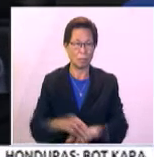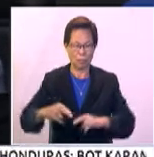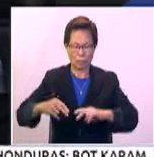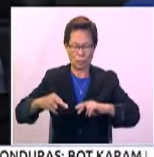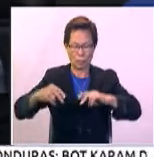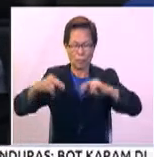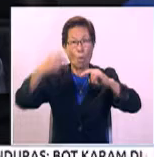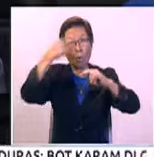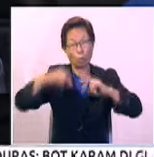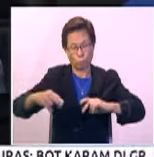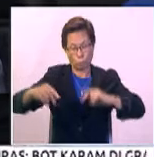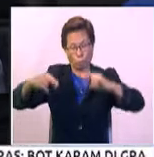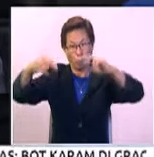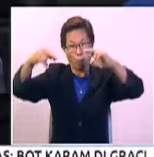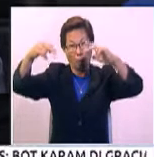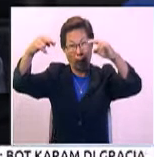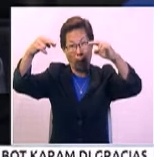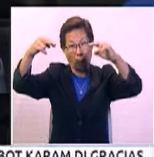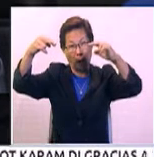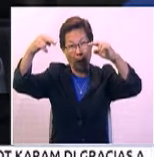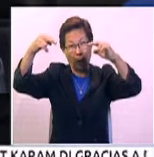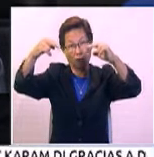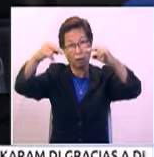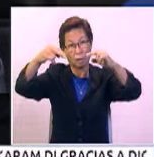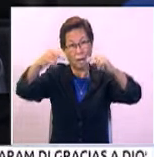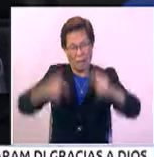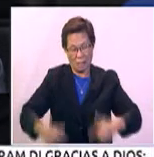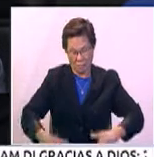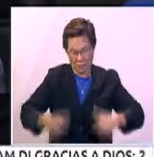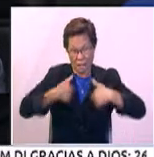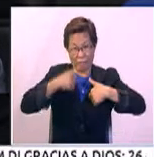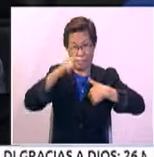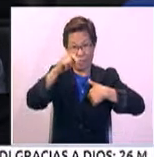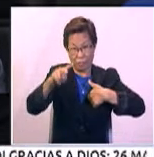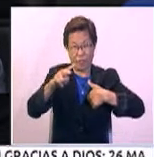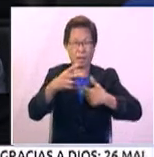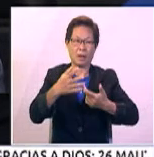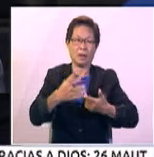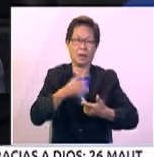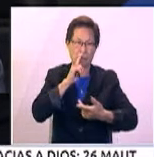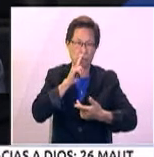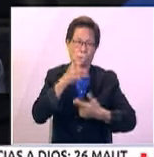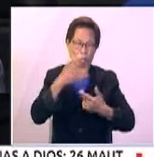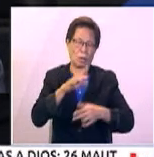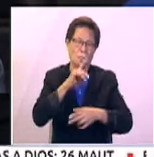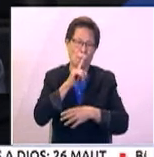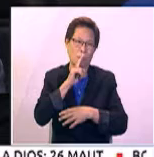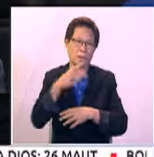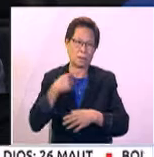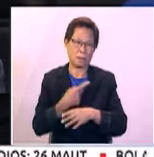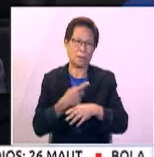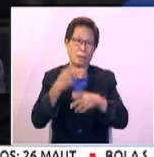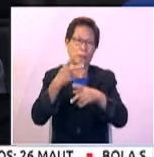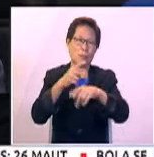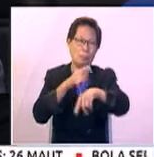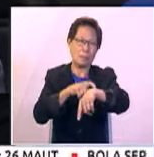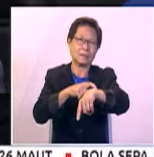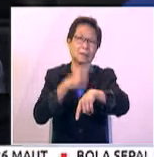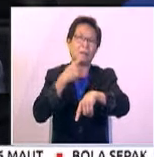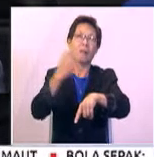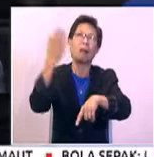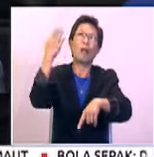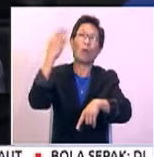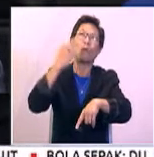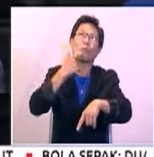upscale our coverage. Dan sudah pasti bila kita memasuki musim yang baru pada